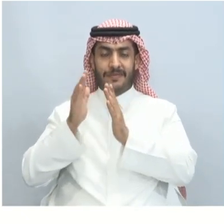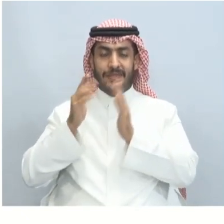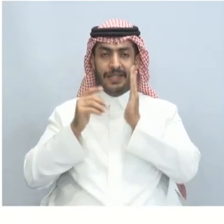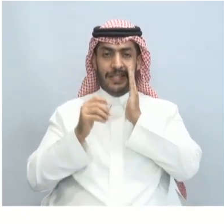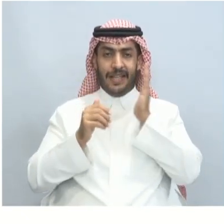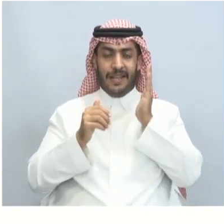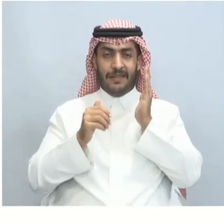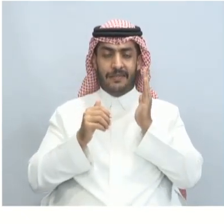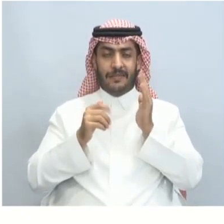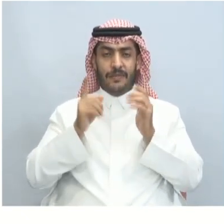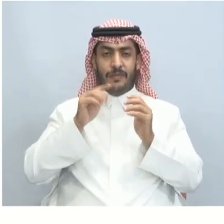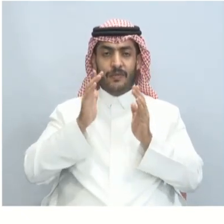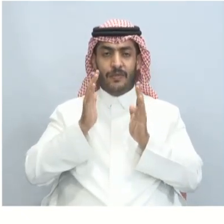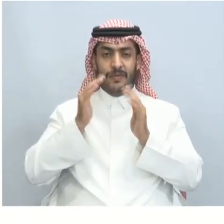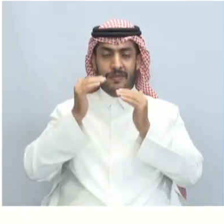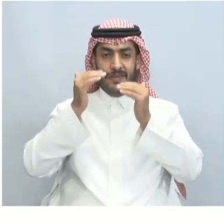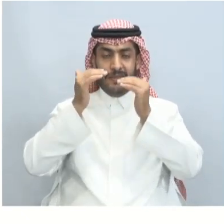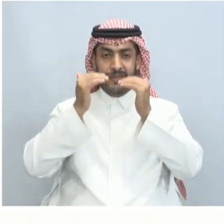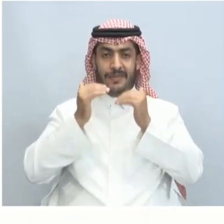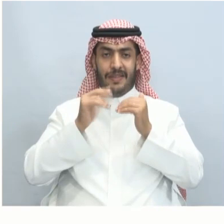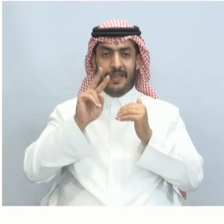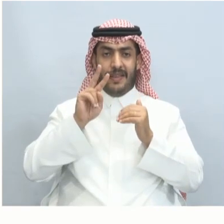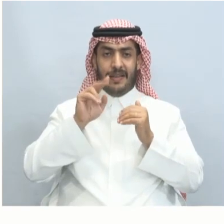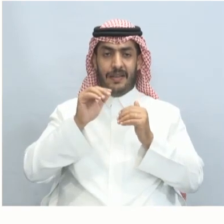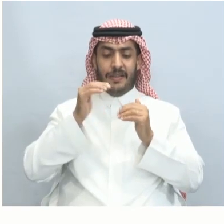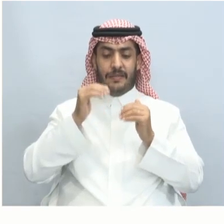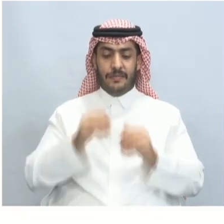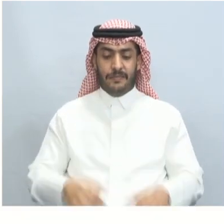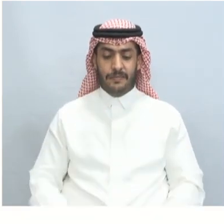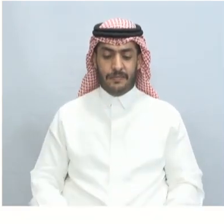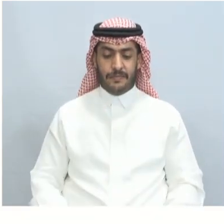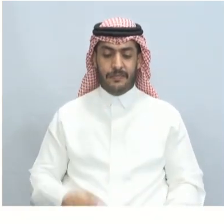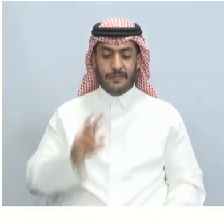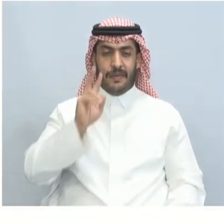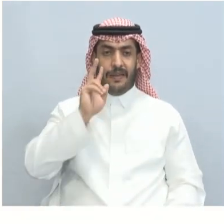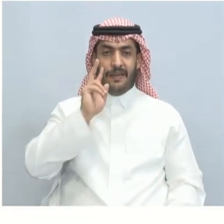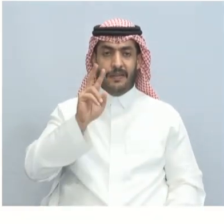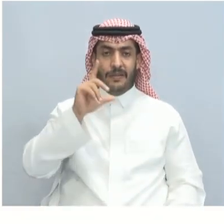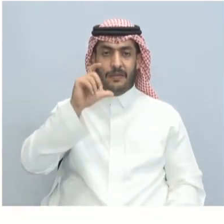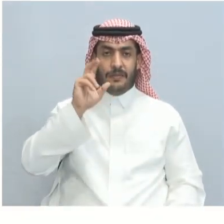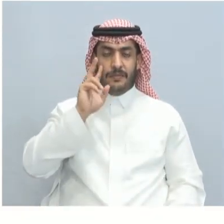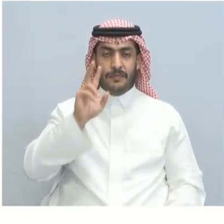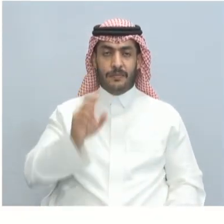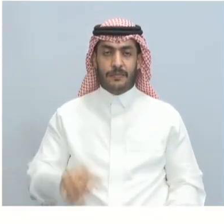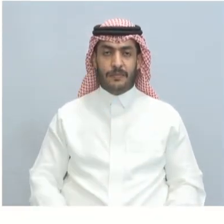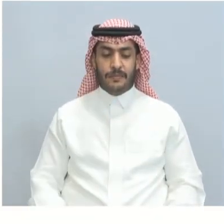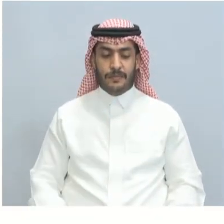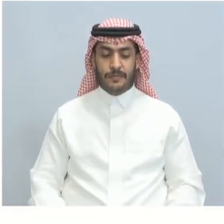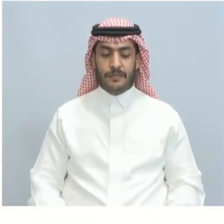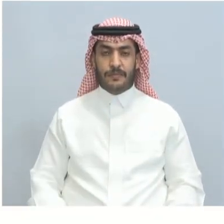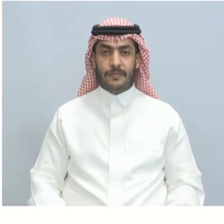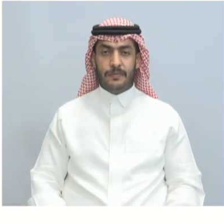اليسار ووحدتين الى اسفل كما في هذه الصوره نقوم